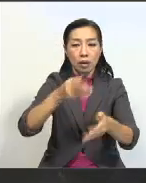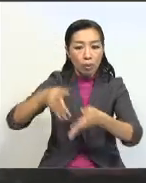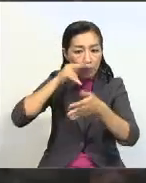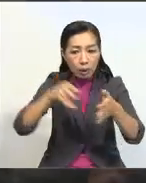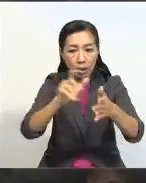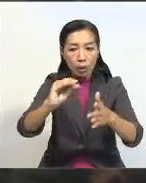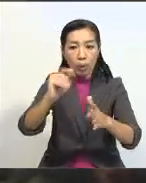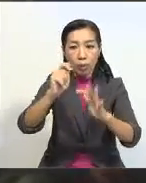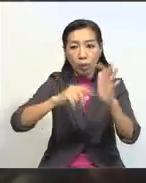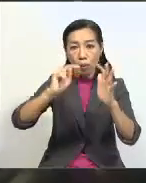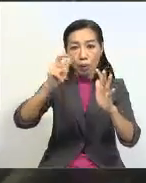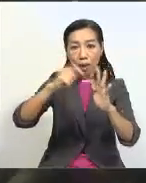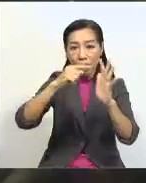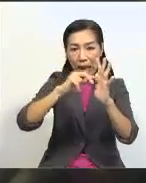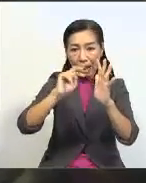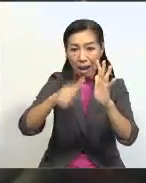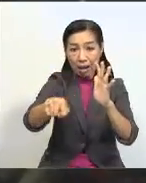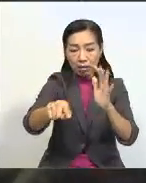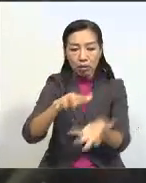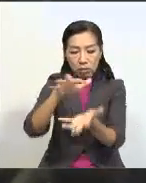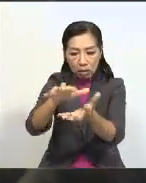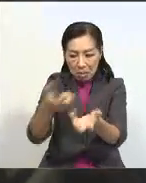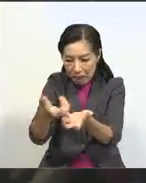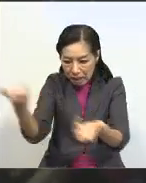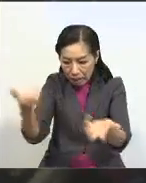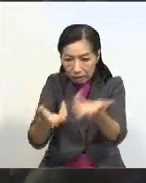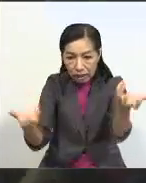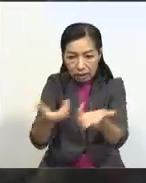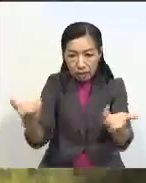จะเป็นอย่างไรนะครับลองไปฟังท่านปลัดกรุงเทพมหานครกันดูครับ